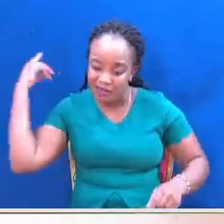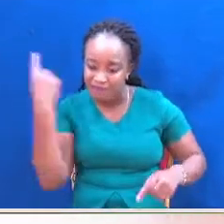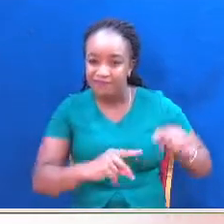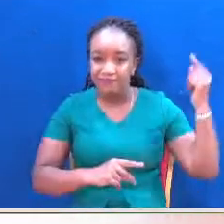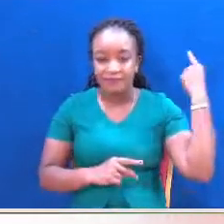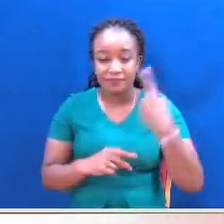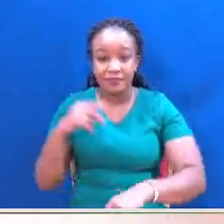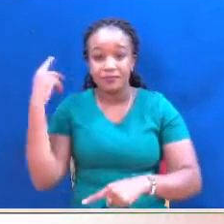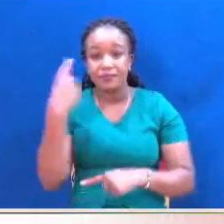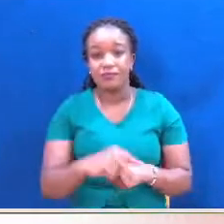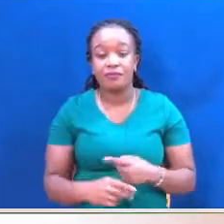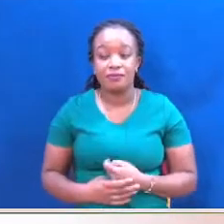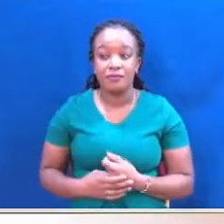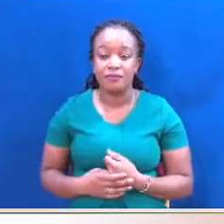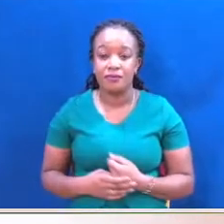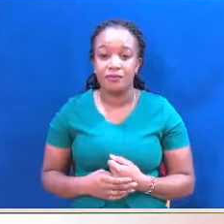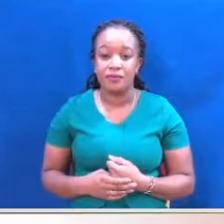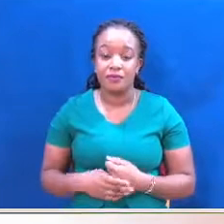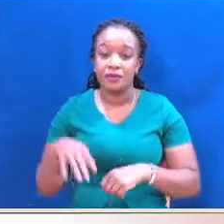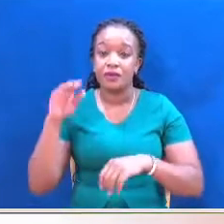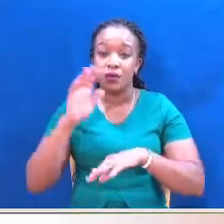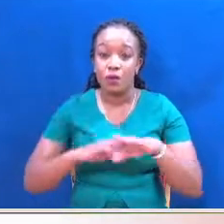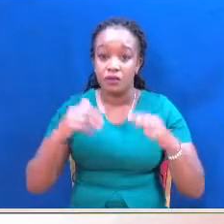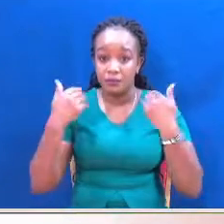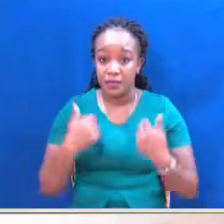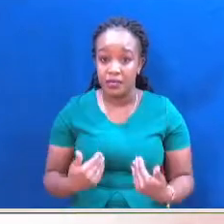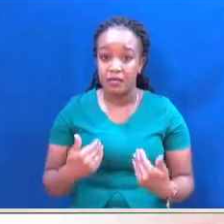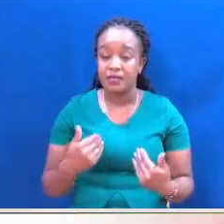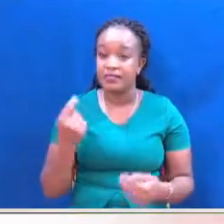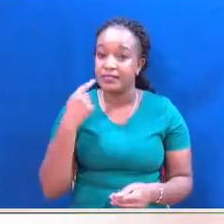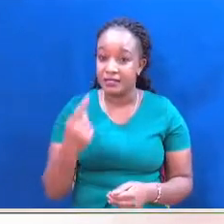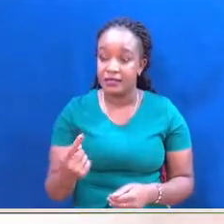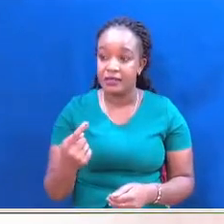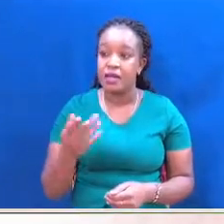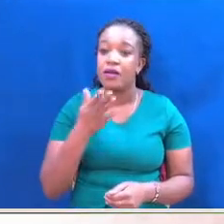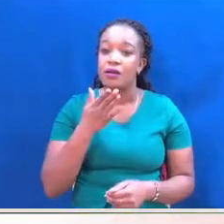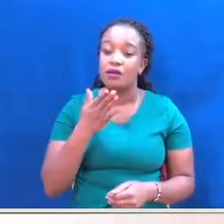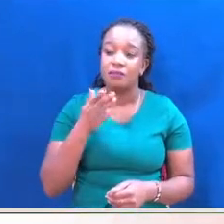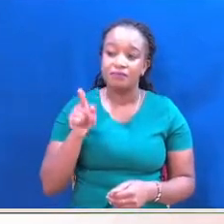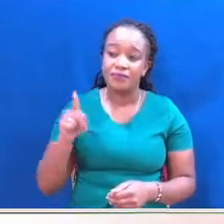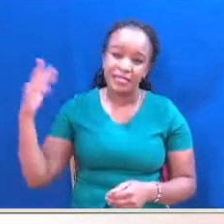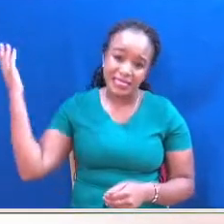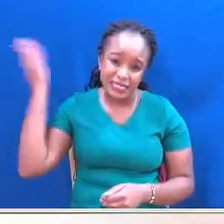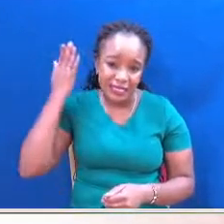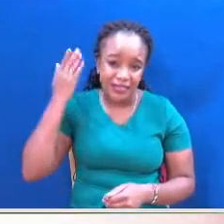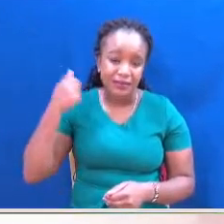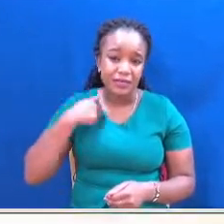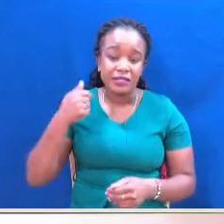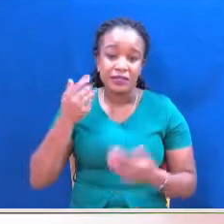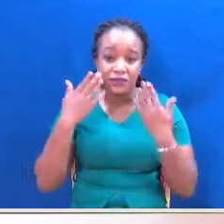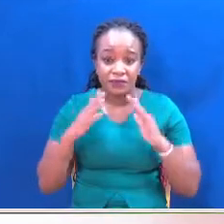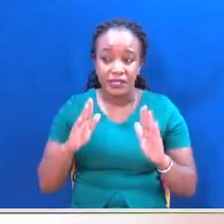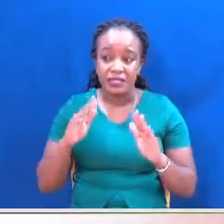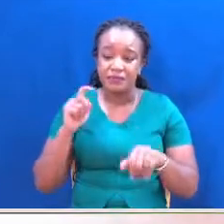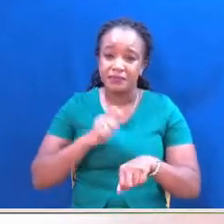mmoja akaniitia akaniita kwa mlango. Kaniambia mama koka ndako nikate na panga. Kidogo naangalia mtoto kwa kichwa